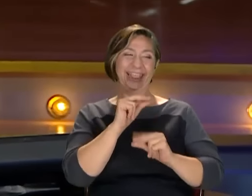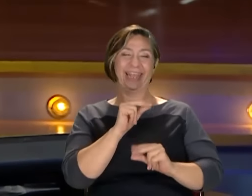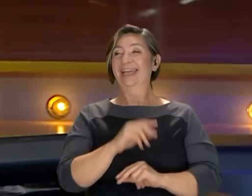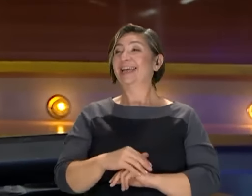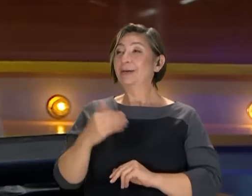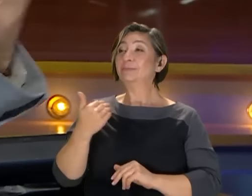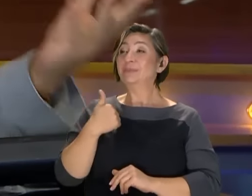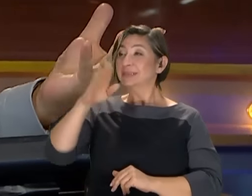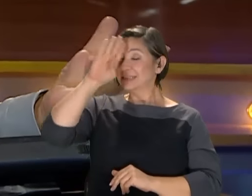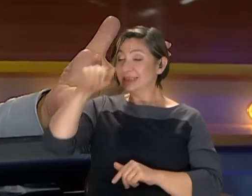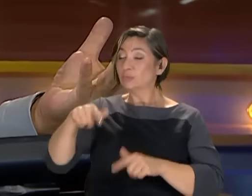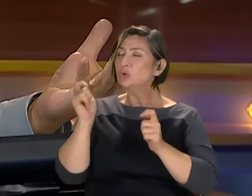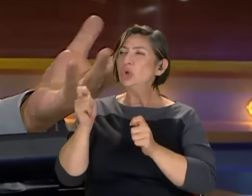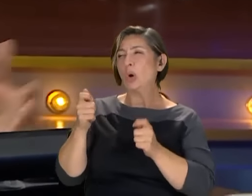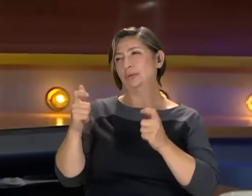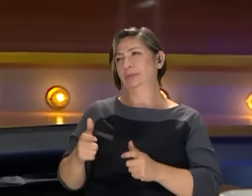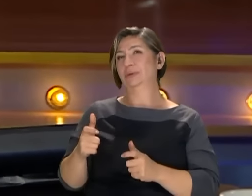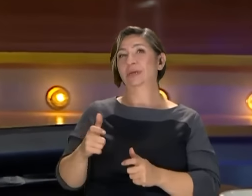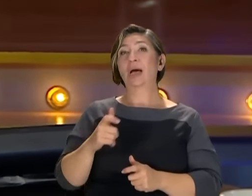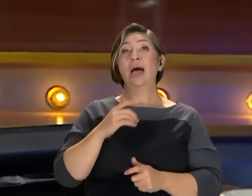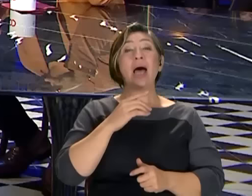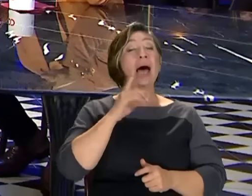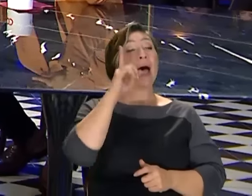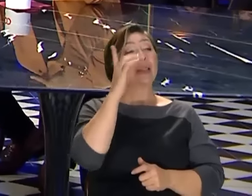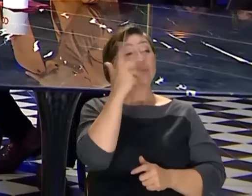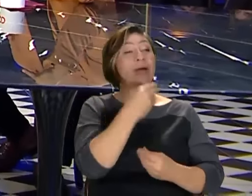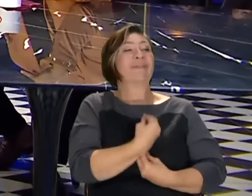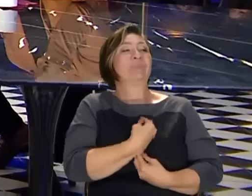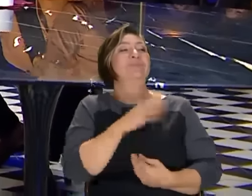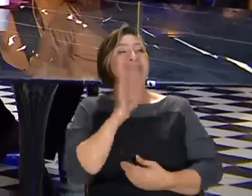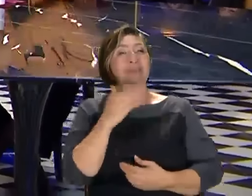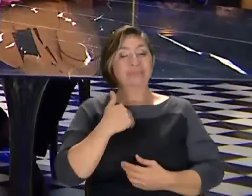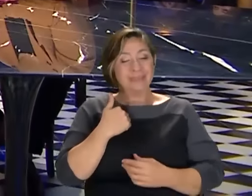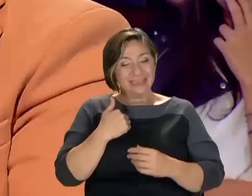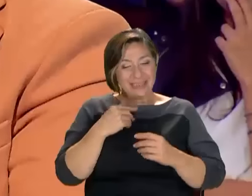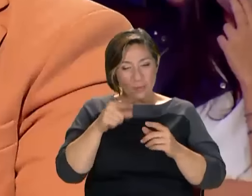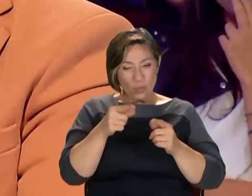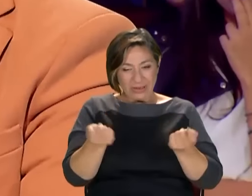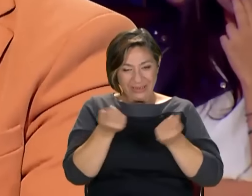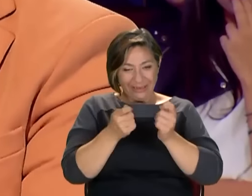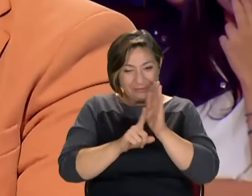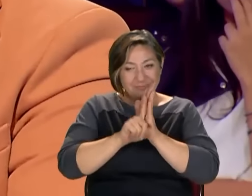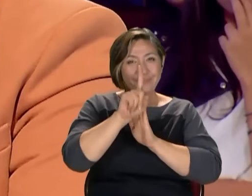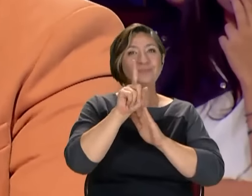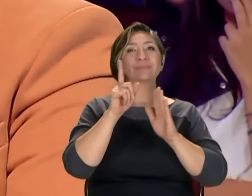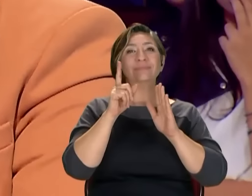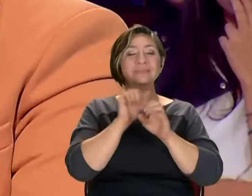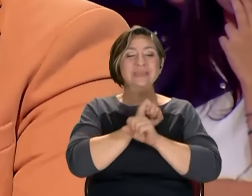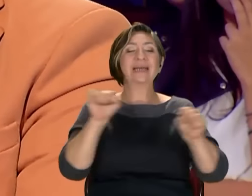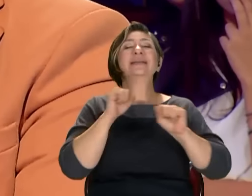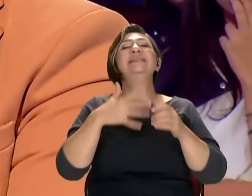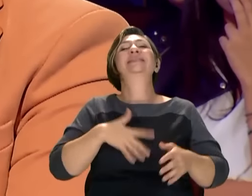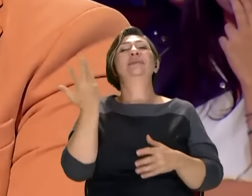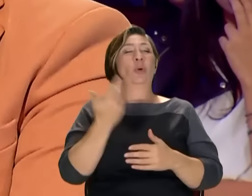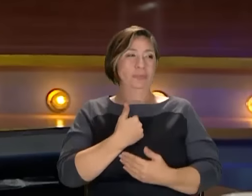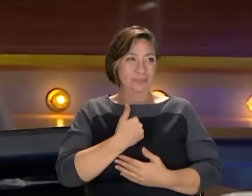bizim İstanbul zor şehir yani, aslında. Allah itibardan geri koymasın. Biz itibarı bravo. Kaybetmemeye bravo. Gayret gösteriyoruz. İtibar aynen. en